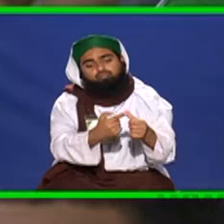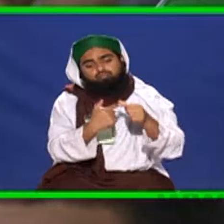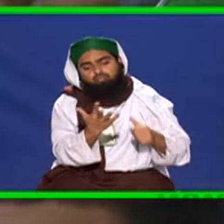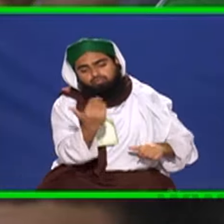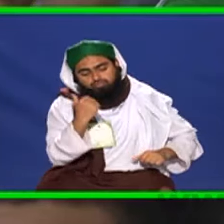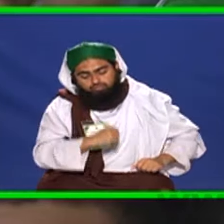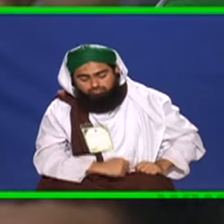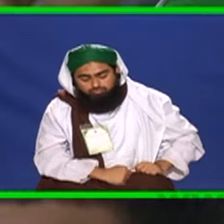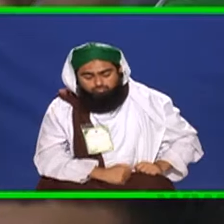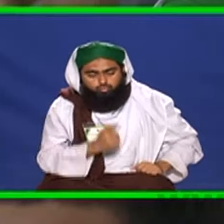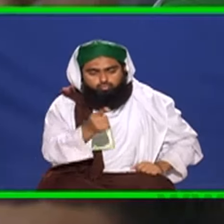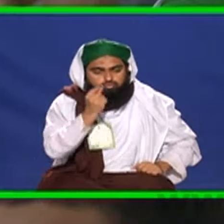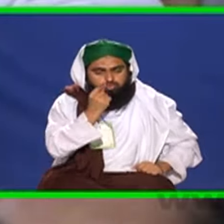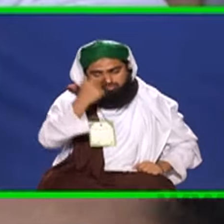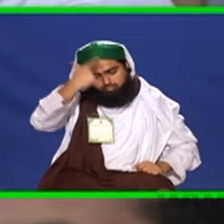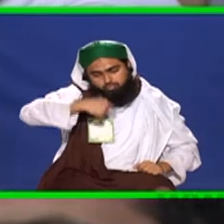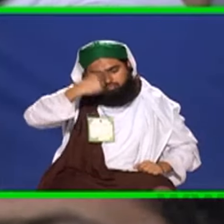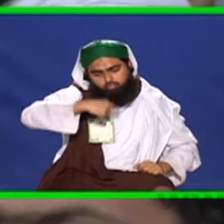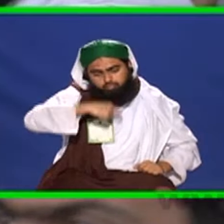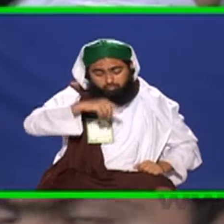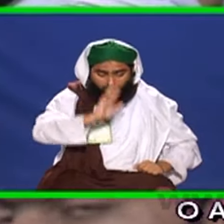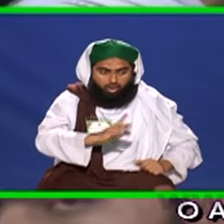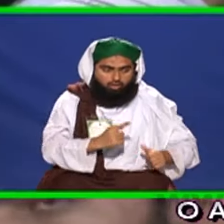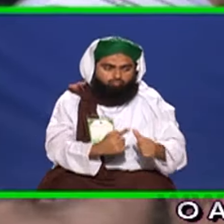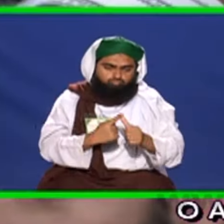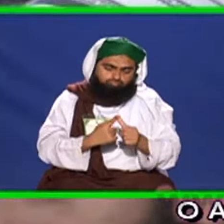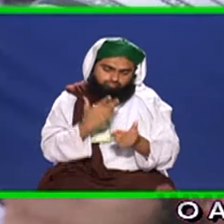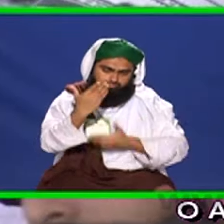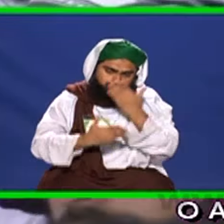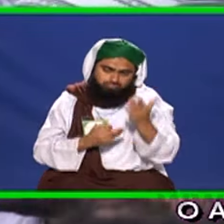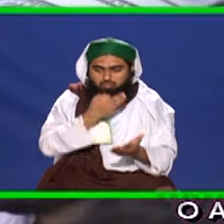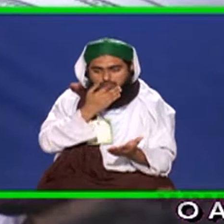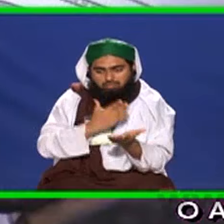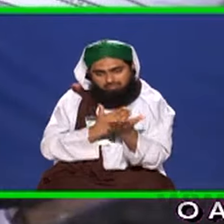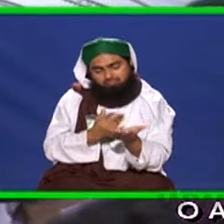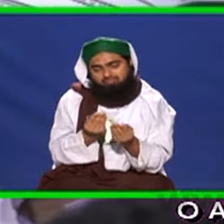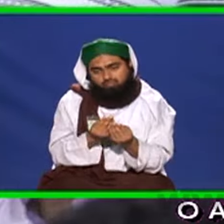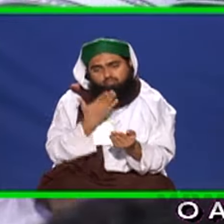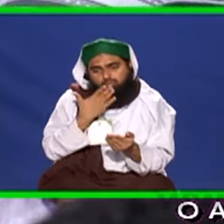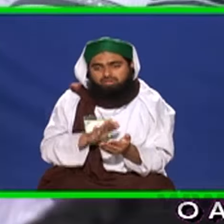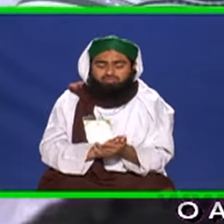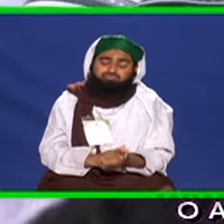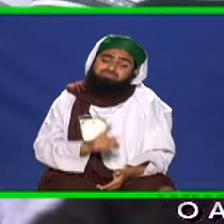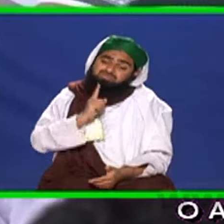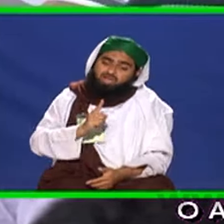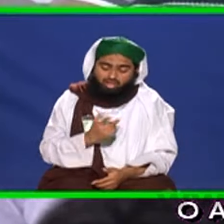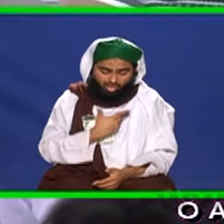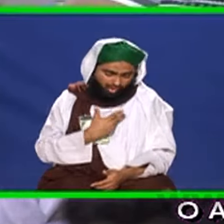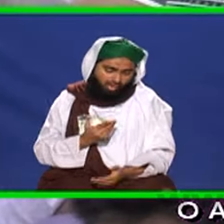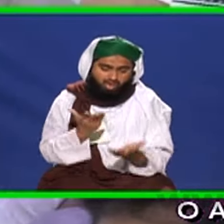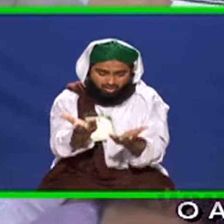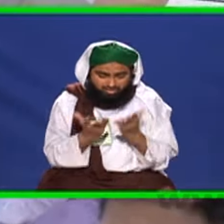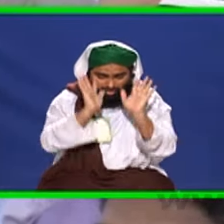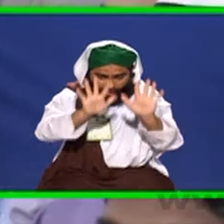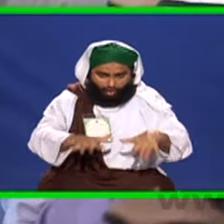یہ ہے کہ دعا میں جو مانگ رہا ہے اس کا مفہوم یہ ہے کہ یا اللہ اگر تیرے دربار کے شاعر شان میرے اعمال